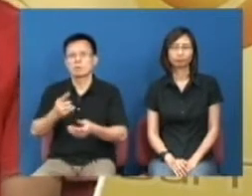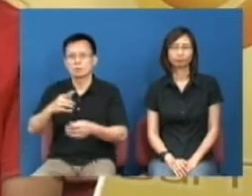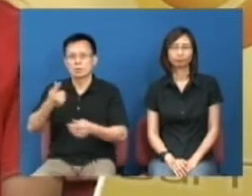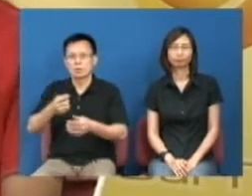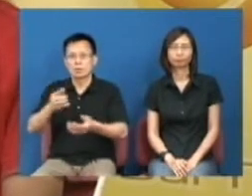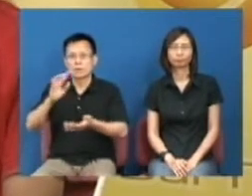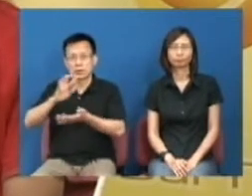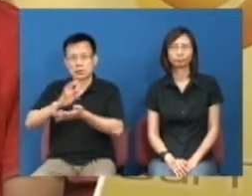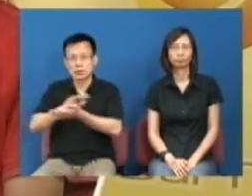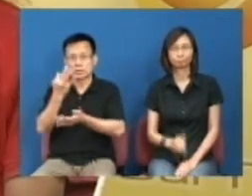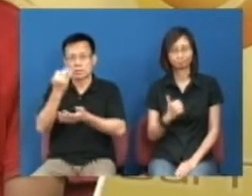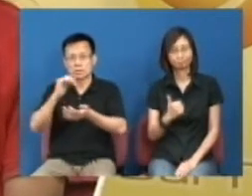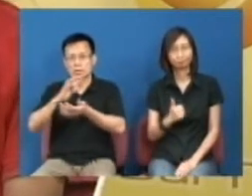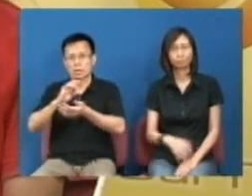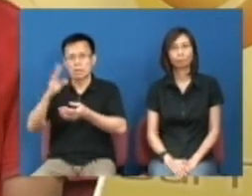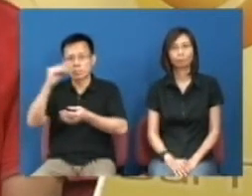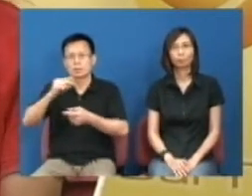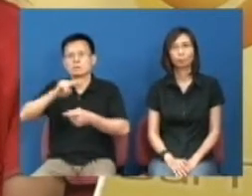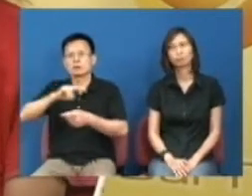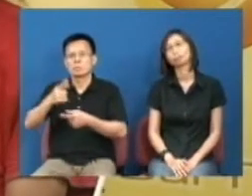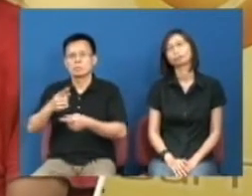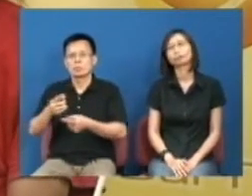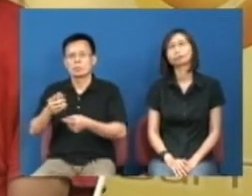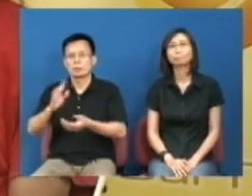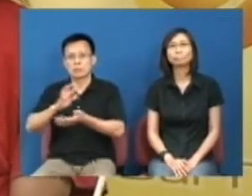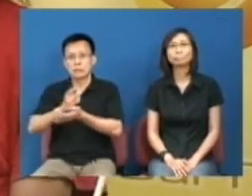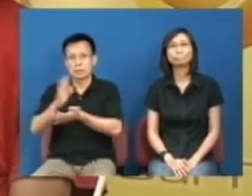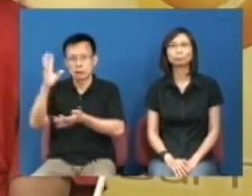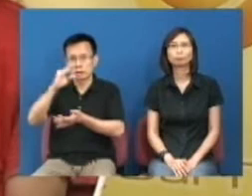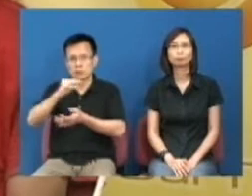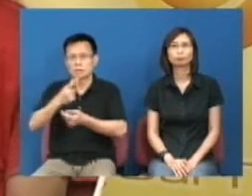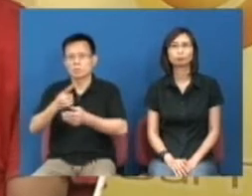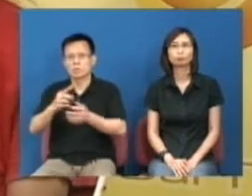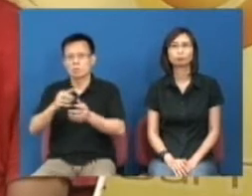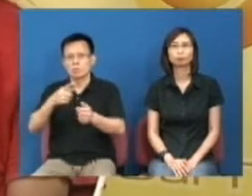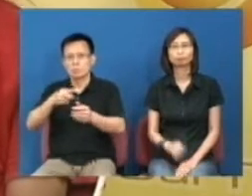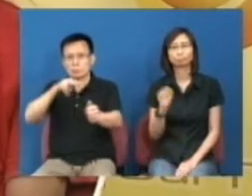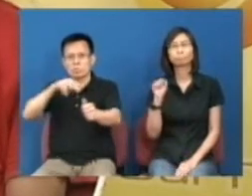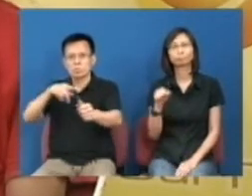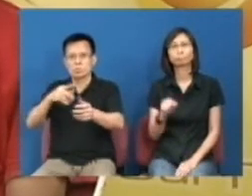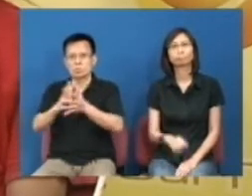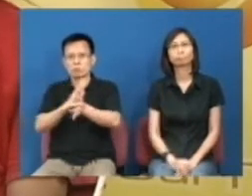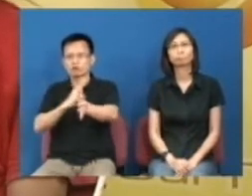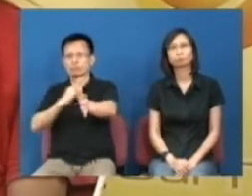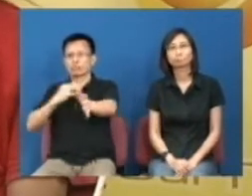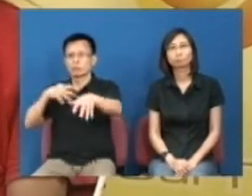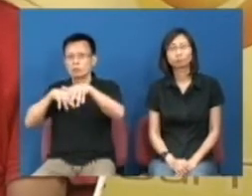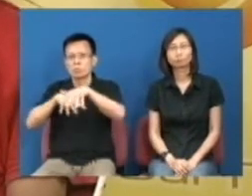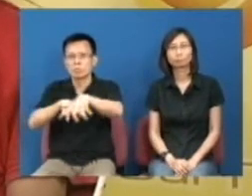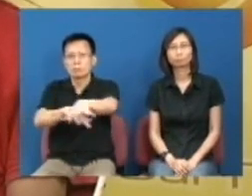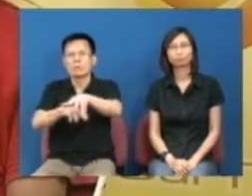人就敢怒而不敢言。其實年宵市場搞到咁大件事，就因為他的人流管制，即是話你譬如間你